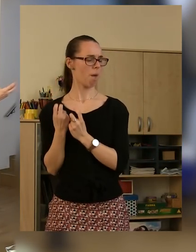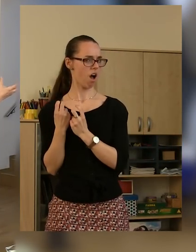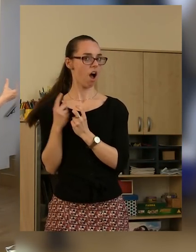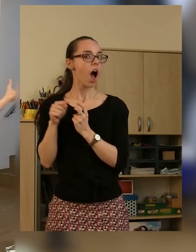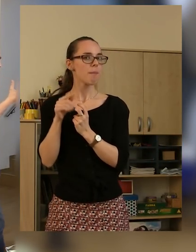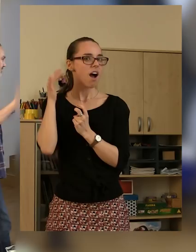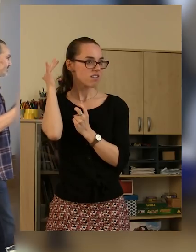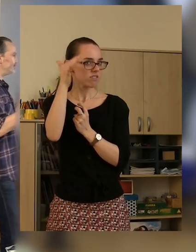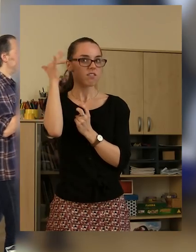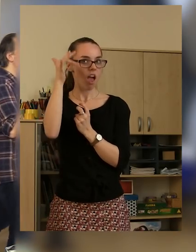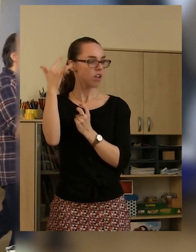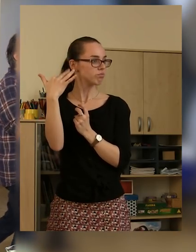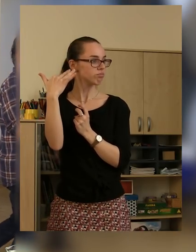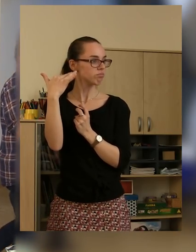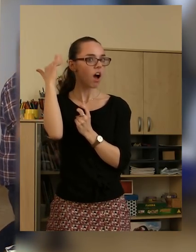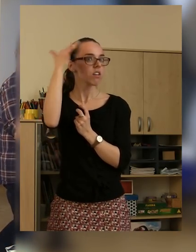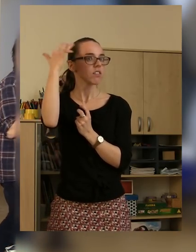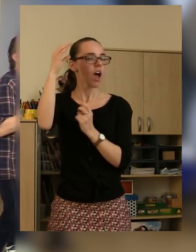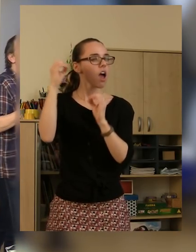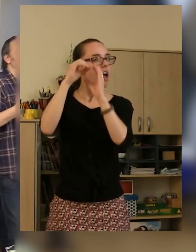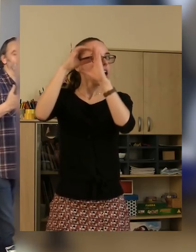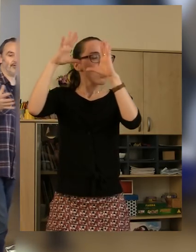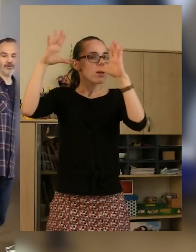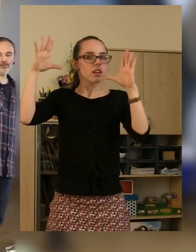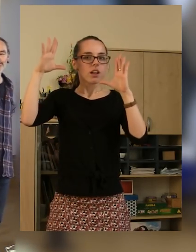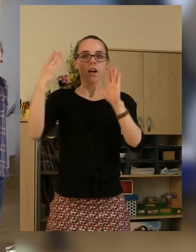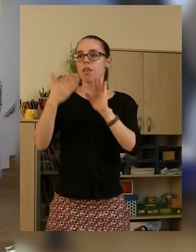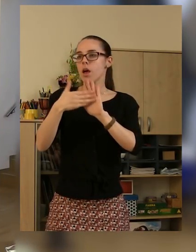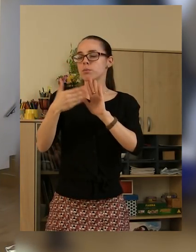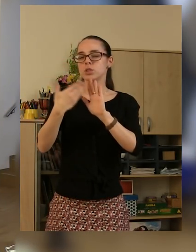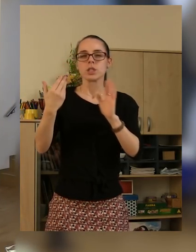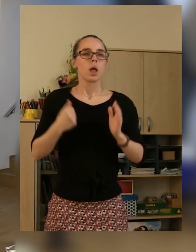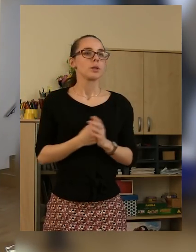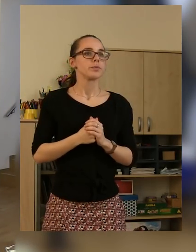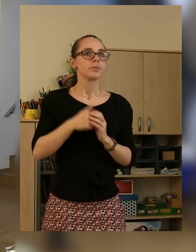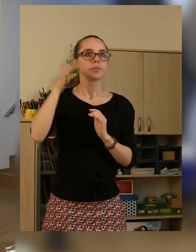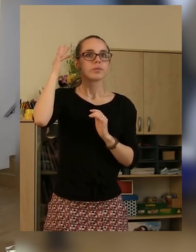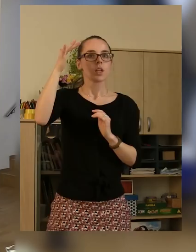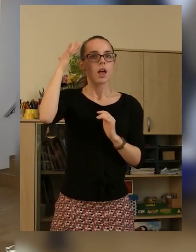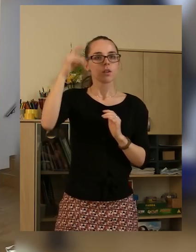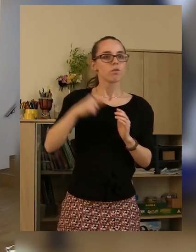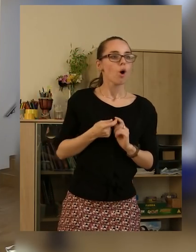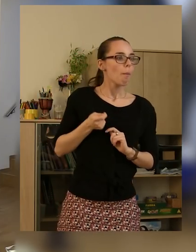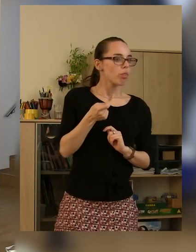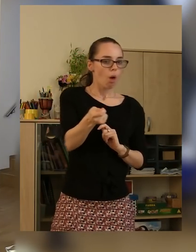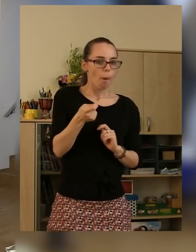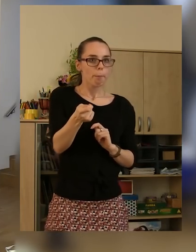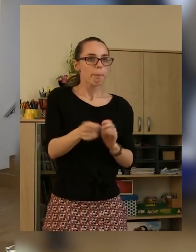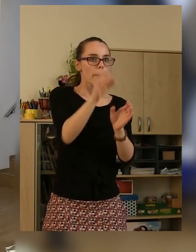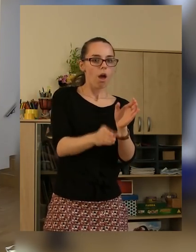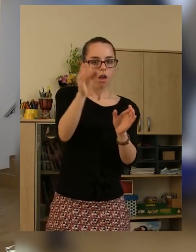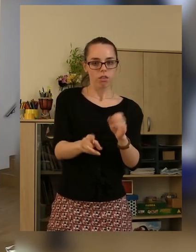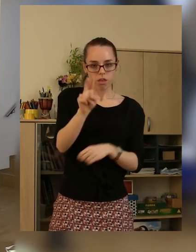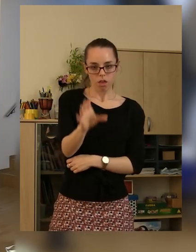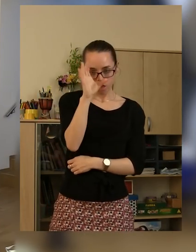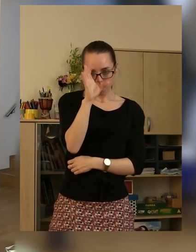když bych přiblížil ty sny, zkuste si představit, že několik hodin stojíte před radiátorem a